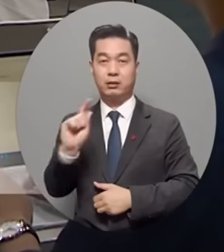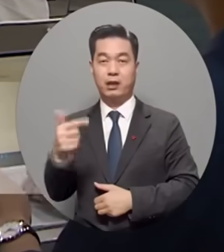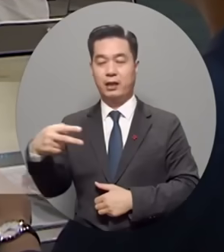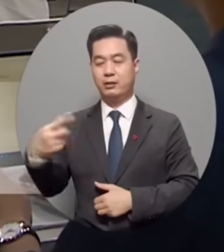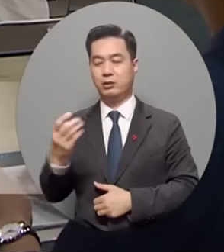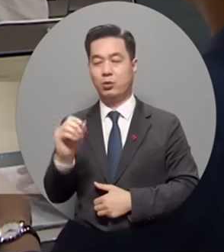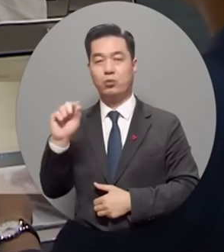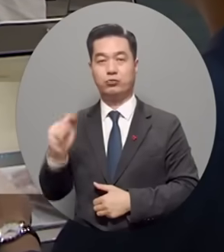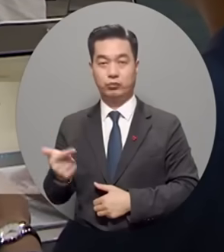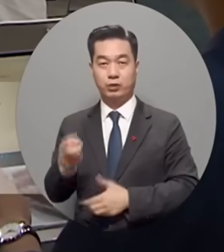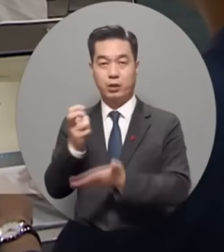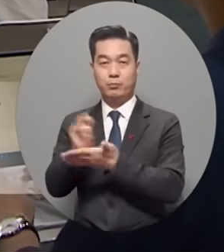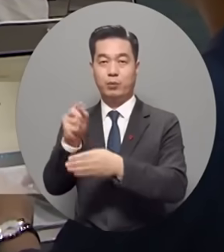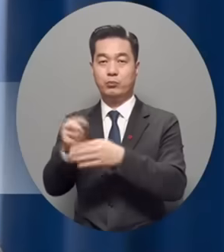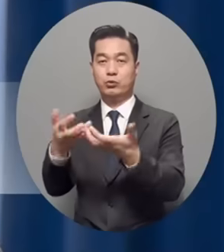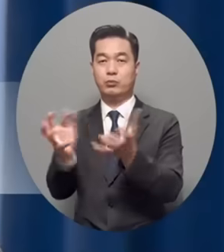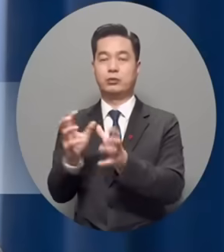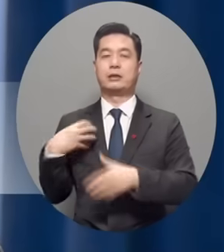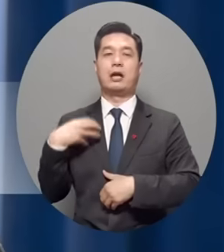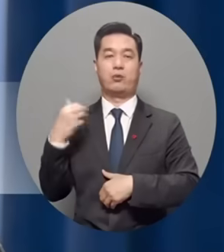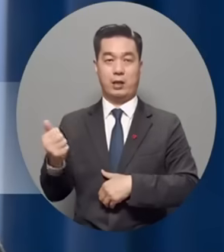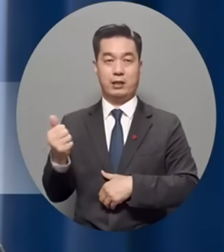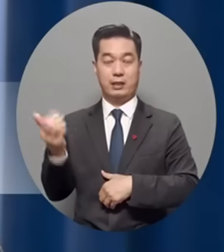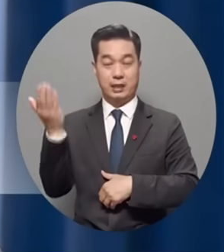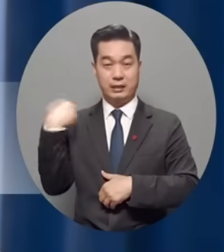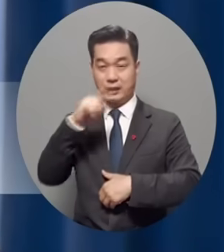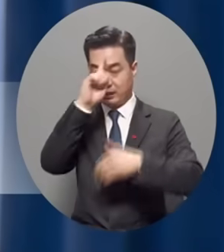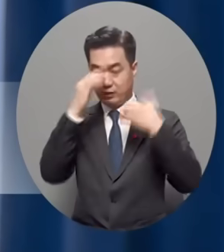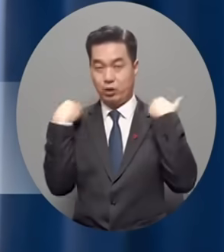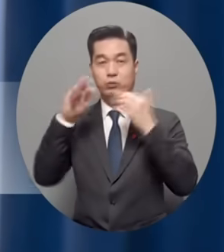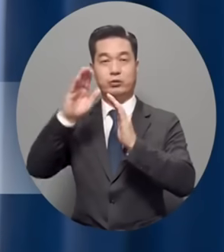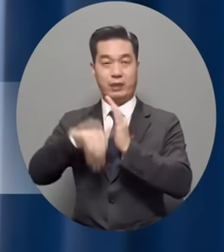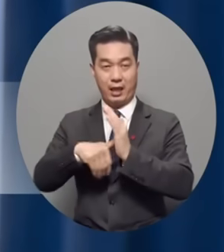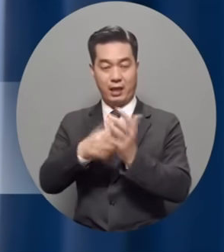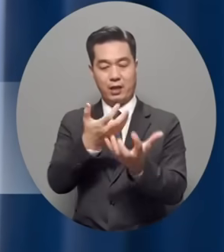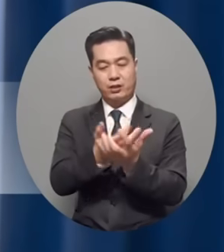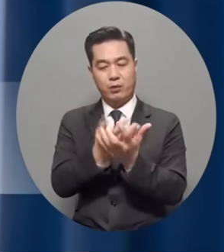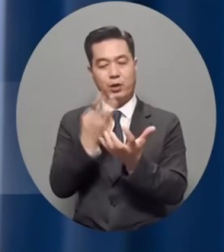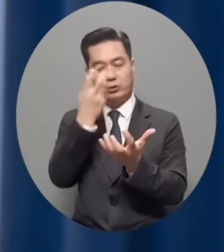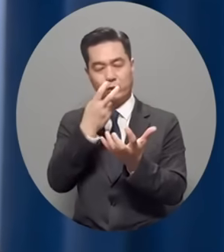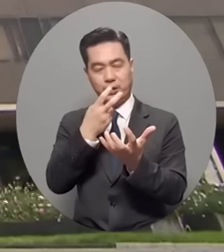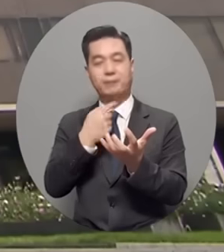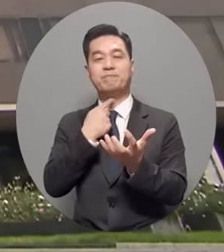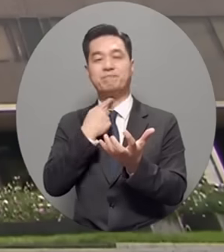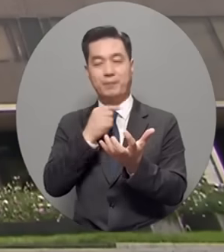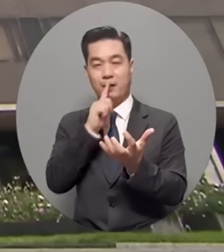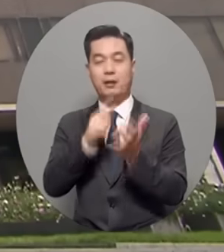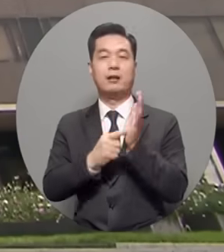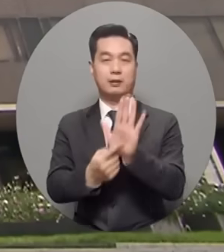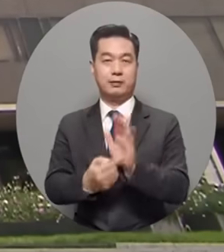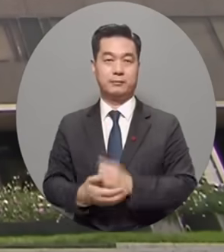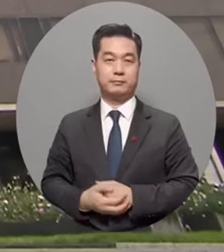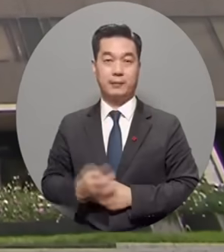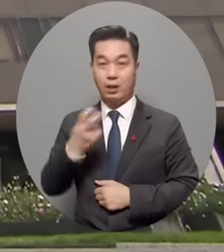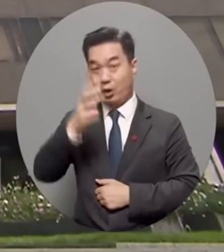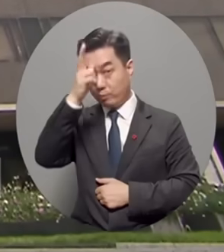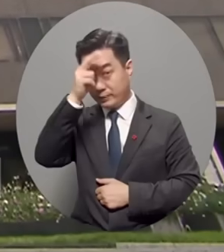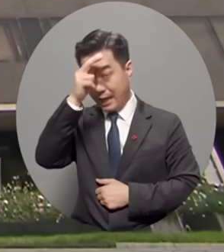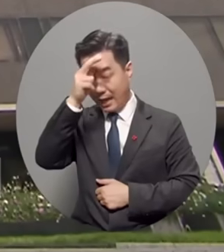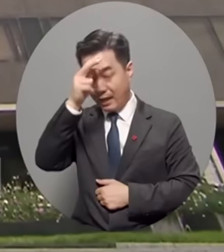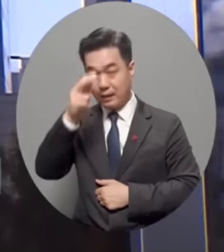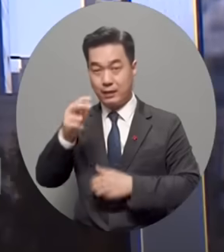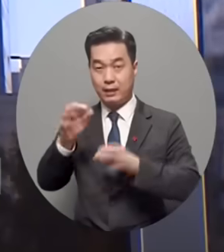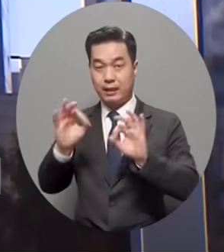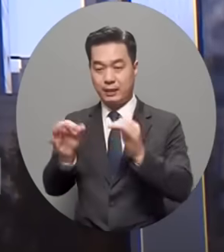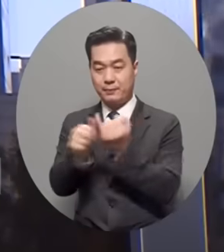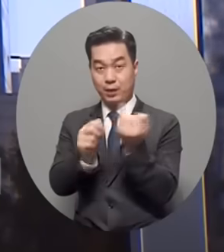법무부 장관은 지난 정부 시절 김 여사를 한 차례 서면 조사했다고 밝힌 바 있습니다. 검찰은 김 여사 추가 조사에